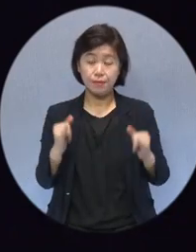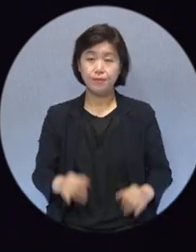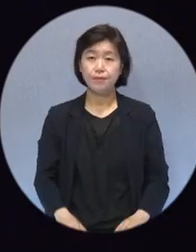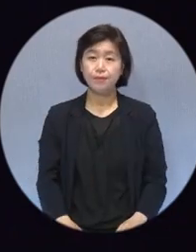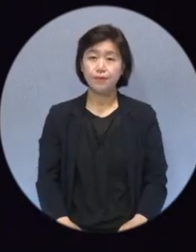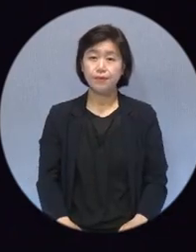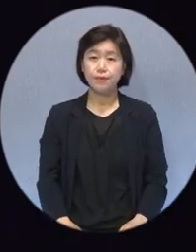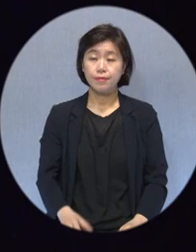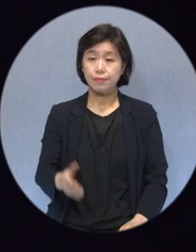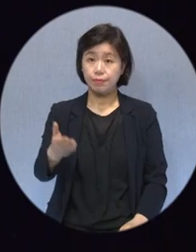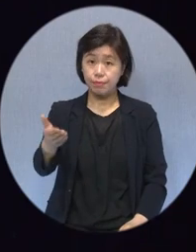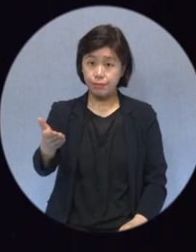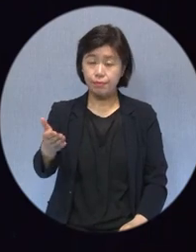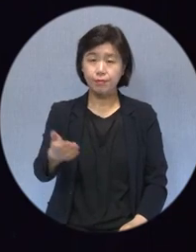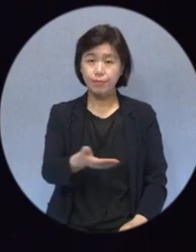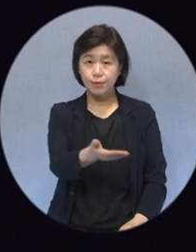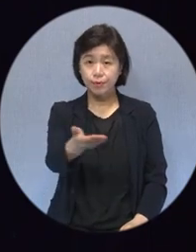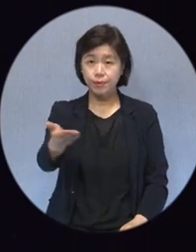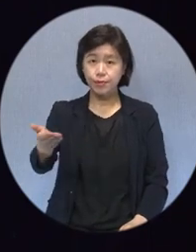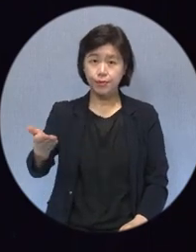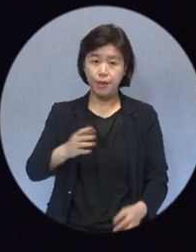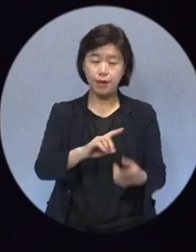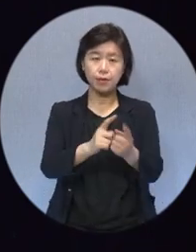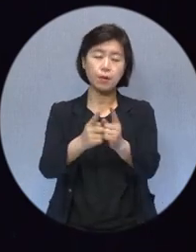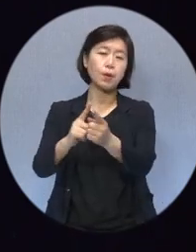그대와 그대들 사이의 간격은